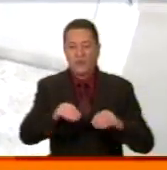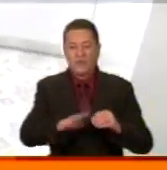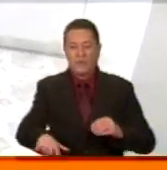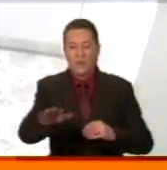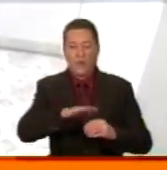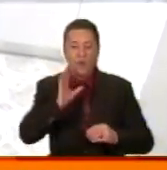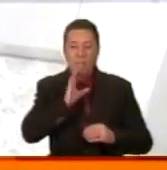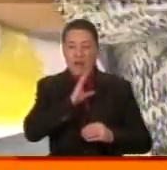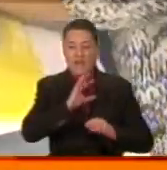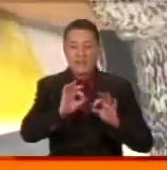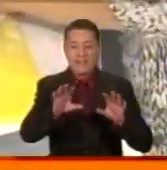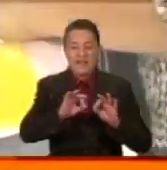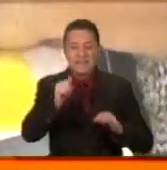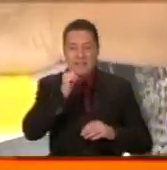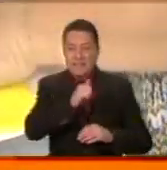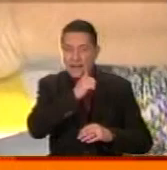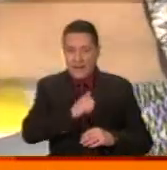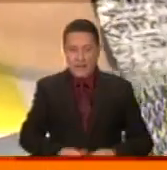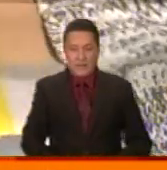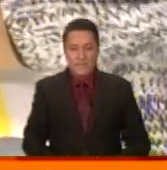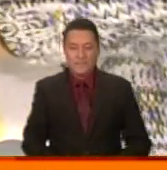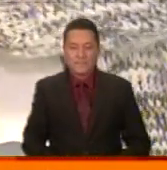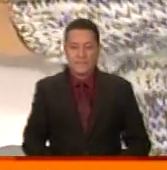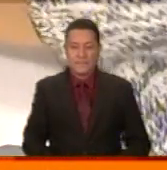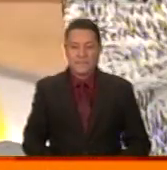ділиться секретом страви.